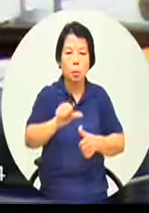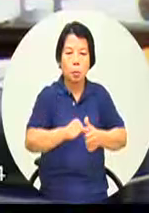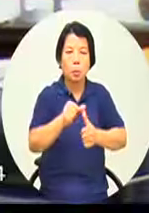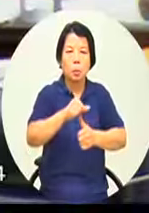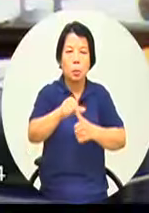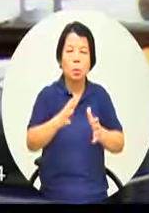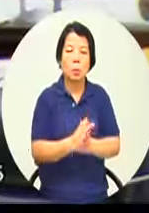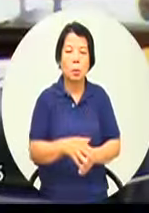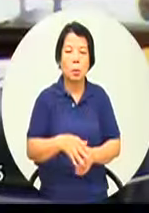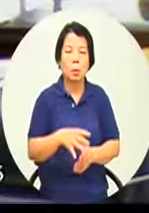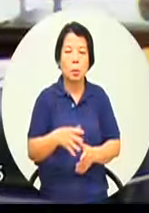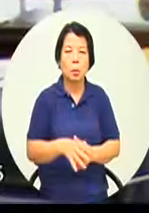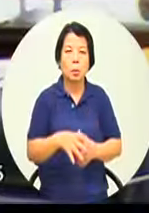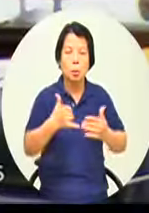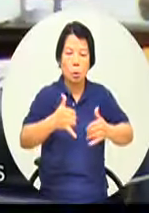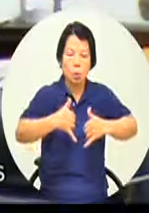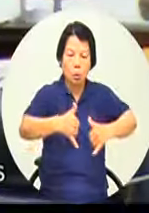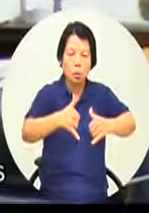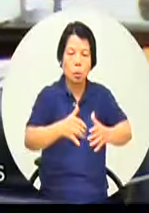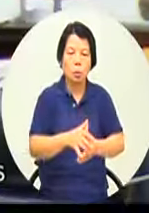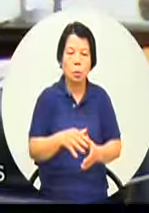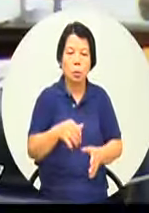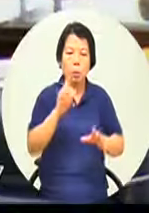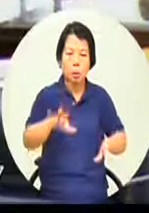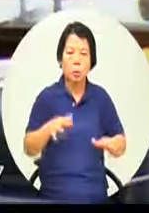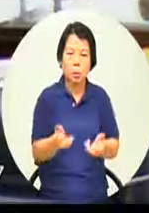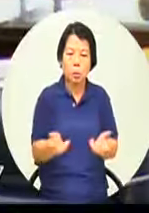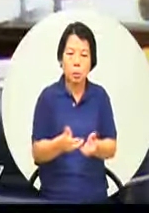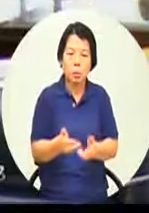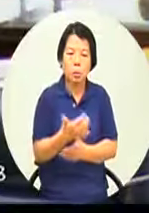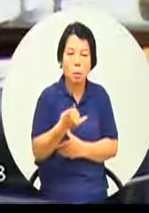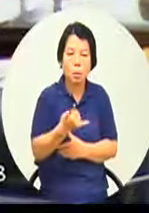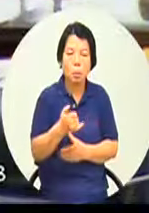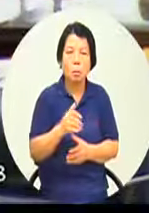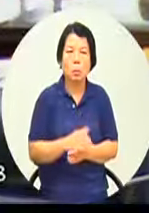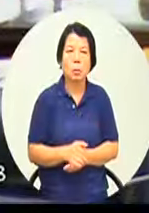路那一个水路目前的进度到哪里了？ 好，请科长答。 谢